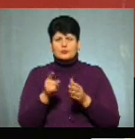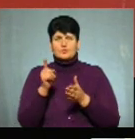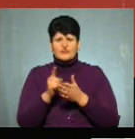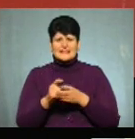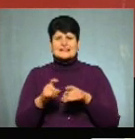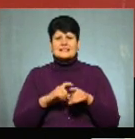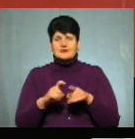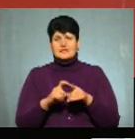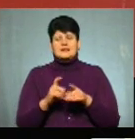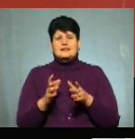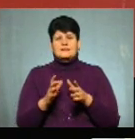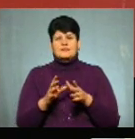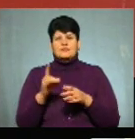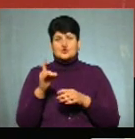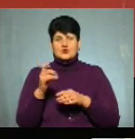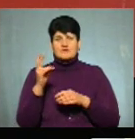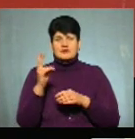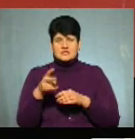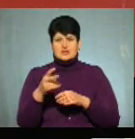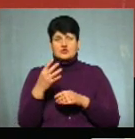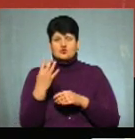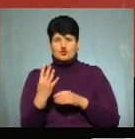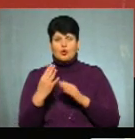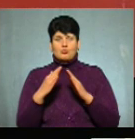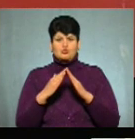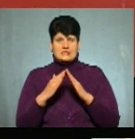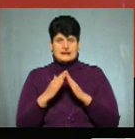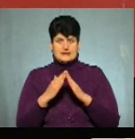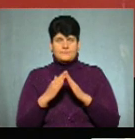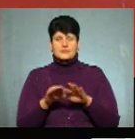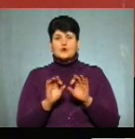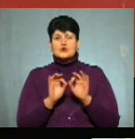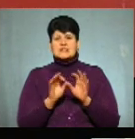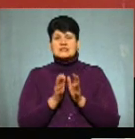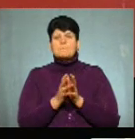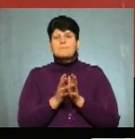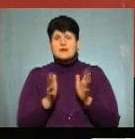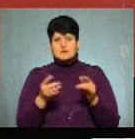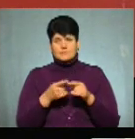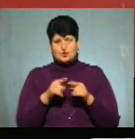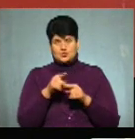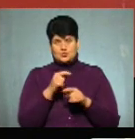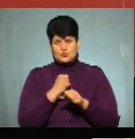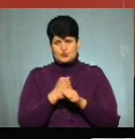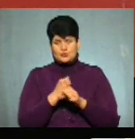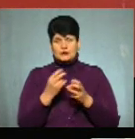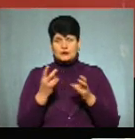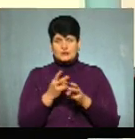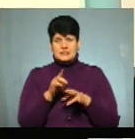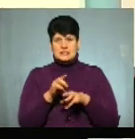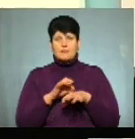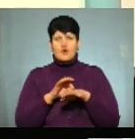заварити сміттєпроводи у 124 будинках. Розкажіть, будь ласка, більше загалом про цю роботу, також про необхідність її